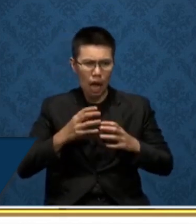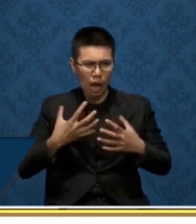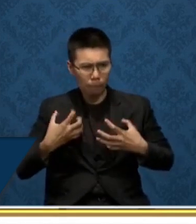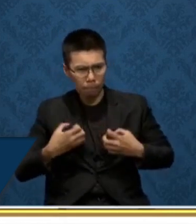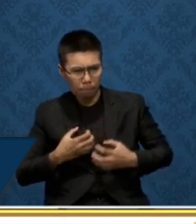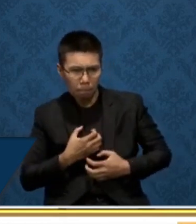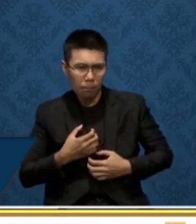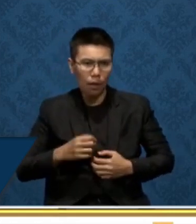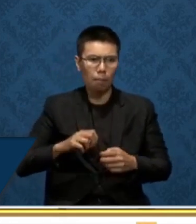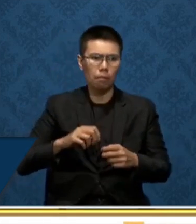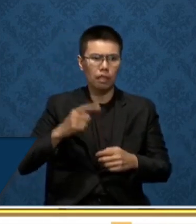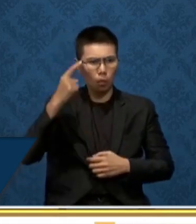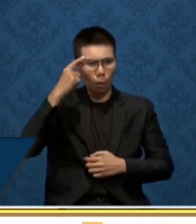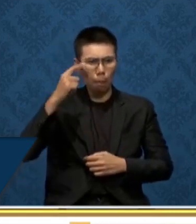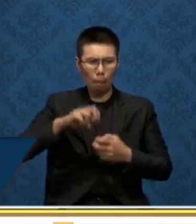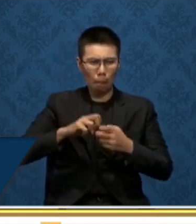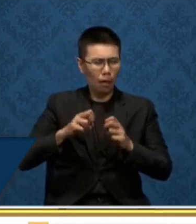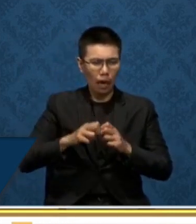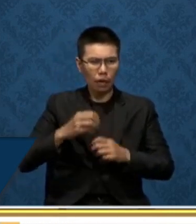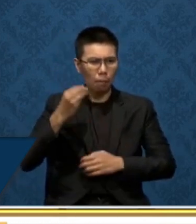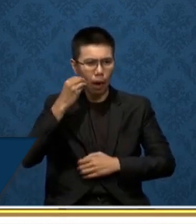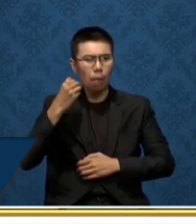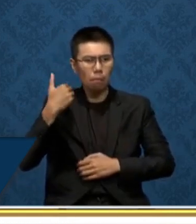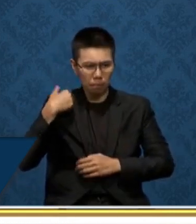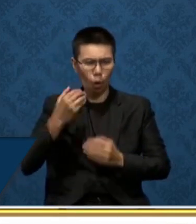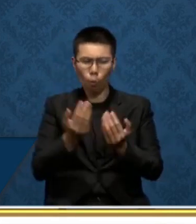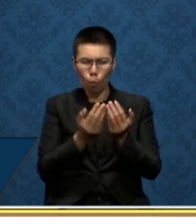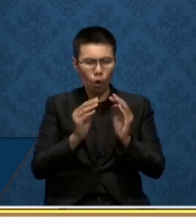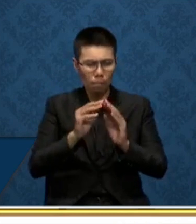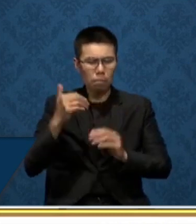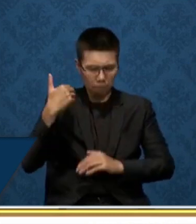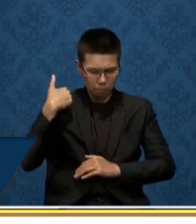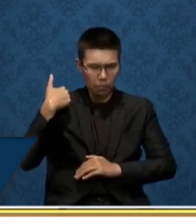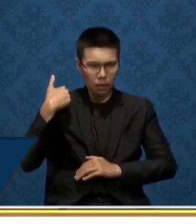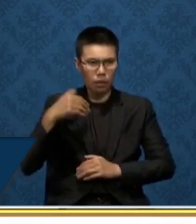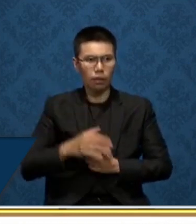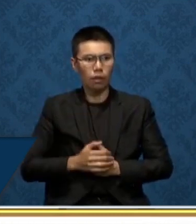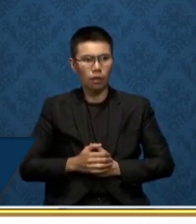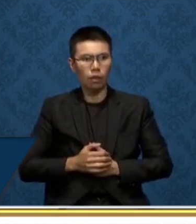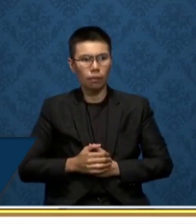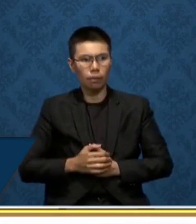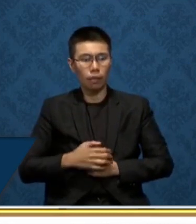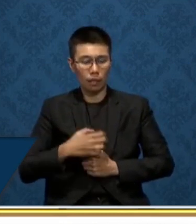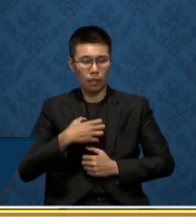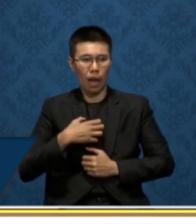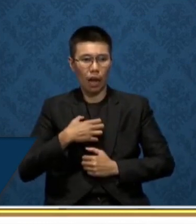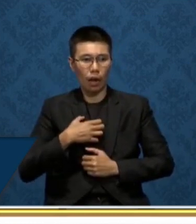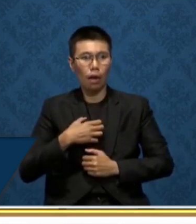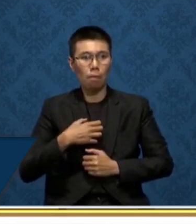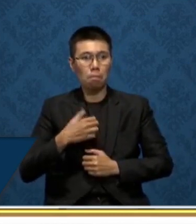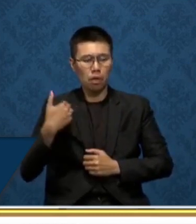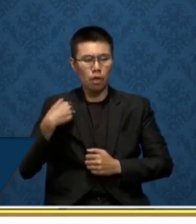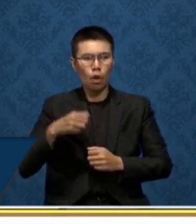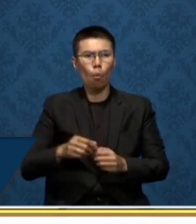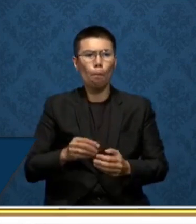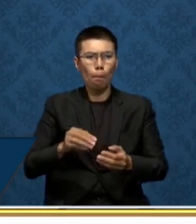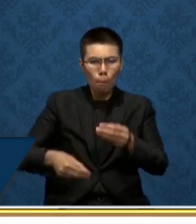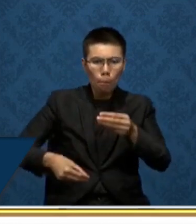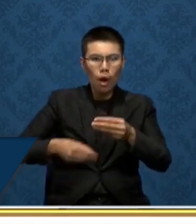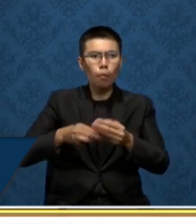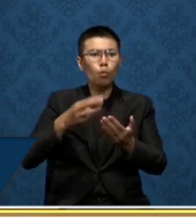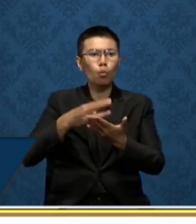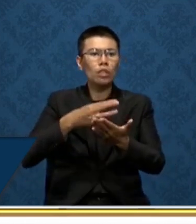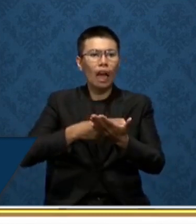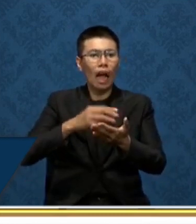จจะมีปัญหาที่บ้านแล้วให้สอบถามสอดส่องนะครับอยากจะให้บรรจุตรงนี้เป็นหลักสูตรให้กับเด็กหรือไม่อย่างน้อยเนี่ย